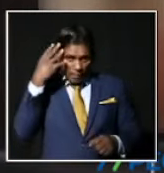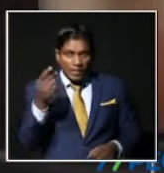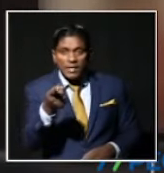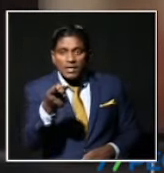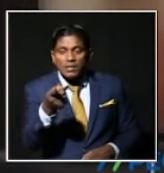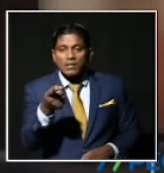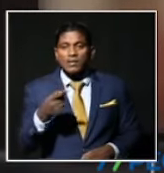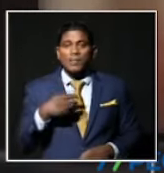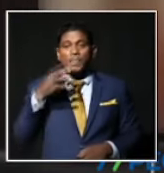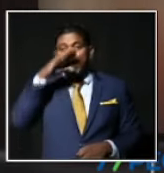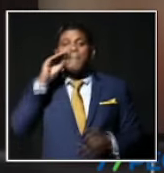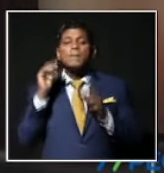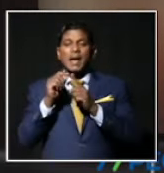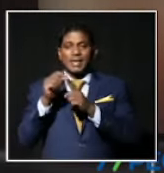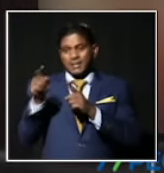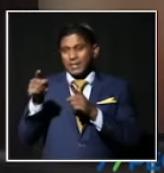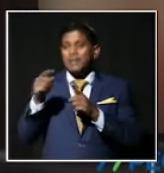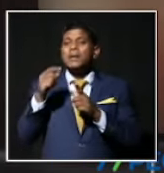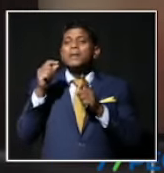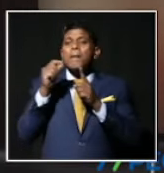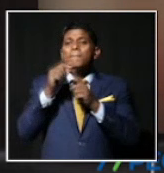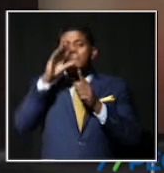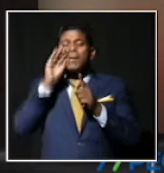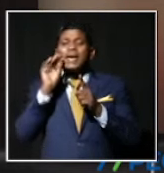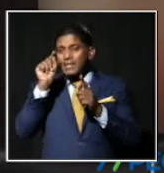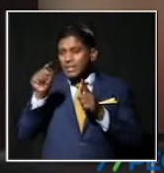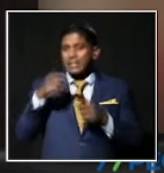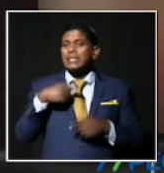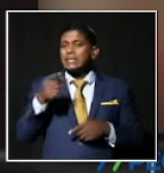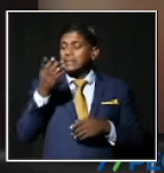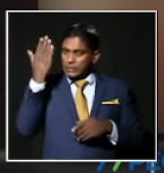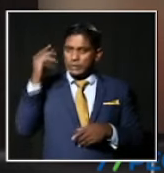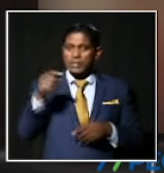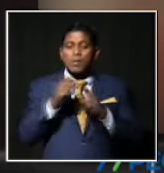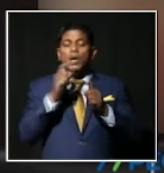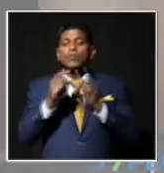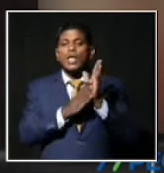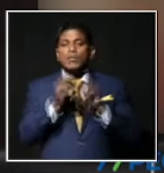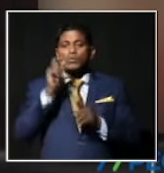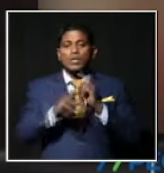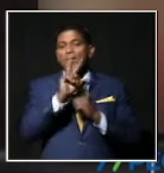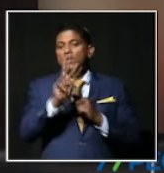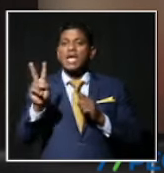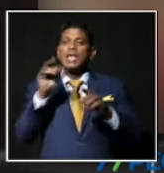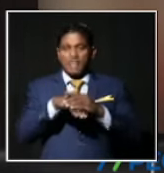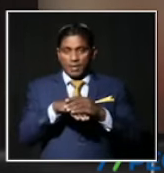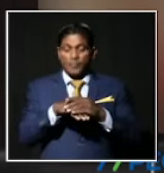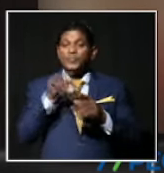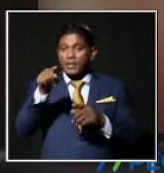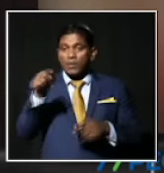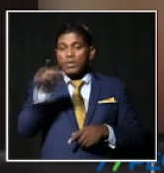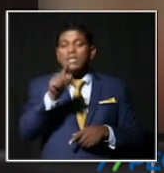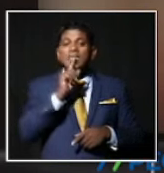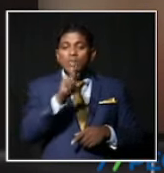ප්‍රභාකරන් ආපසු හැරලා බලන්න ප්‍රභාකරන් ඉන්න කාලේ පාර්ලිමේන්තු මන්ත්‍රීවරු 22 දෙනෙක් නියෝජනය කළා. ඒ කාලේ ඔබ කියන